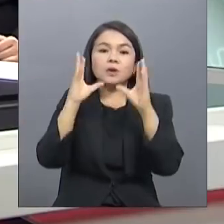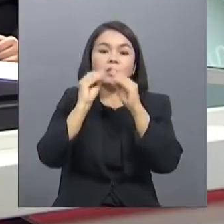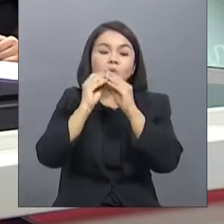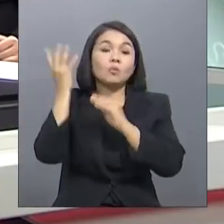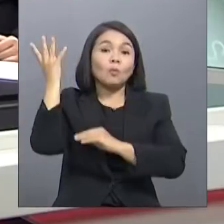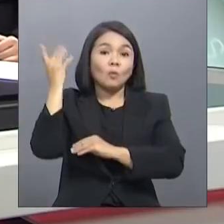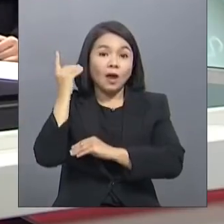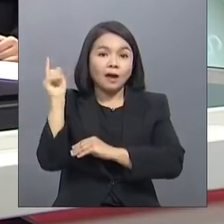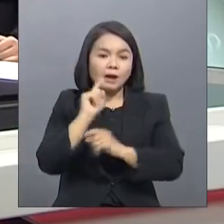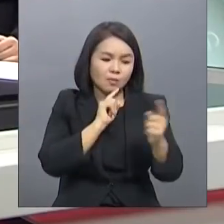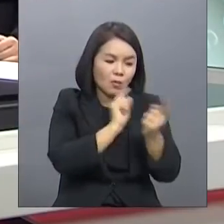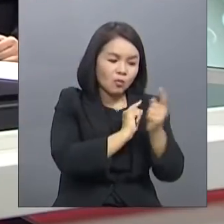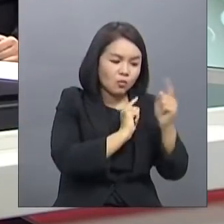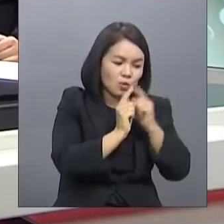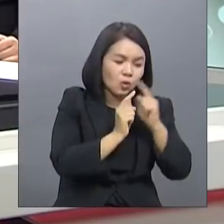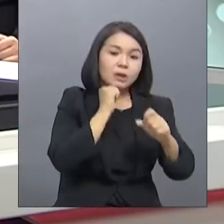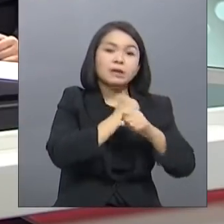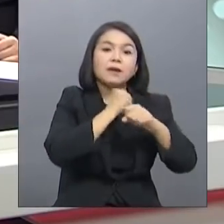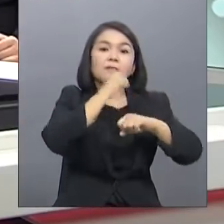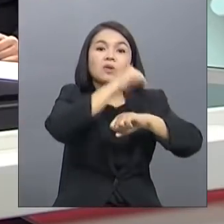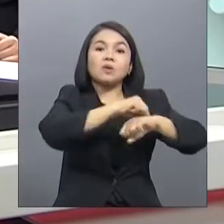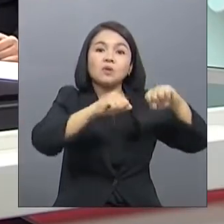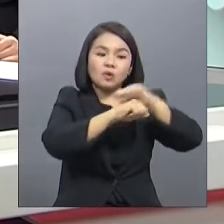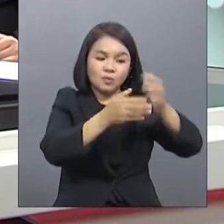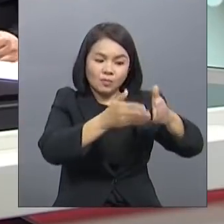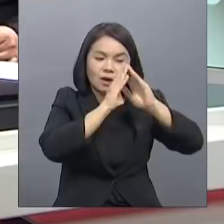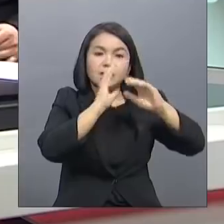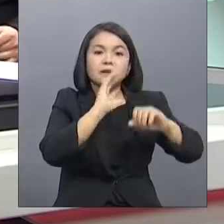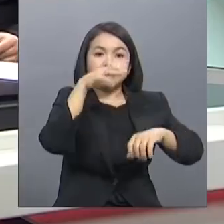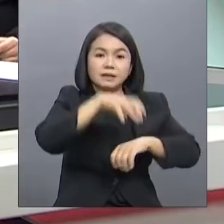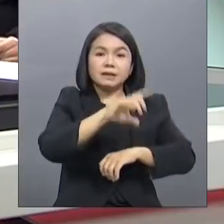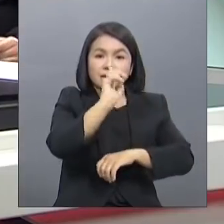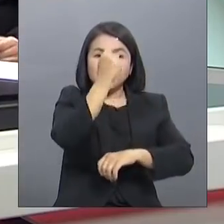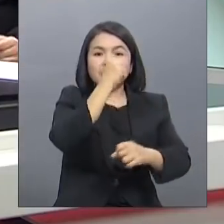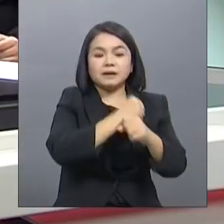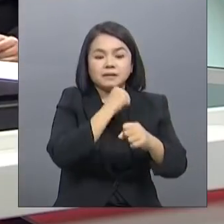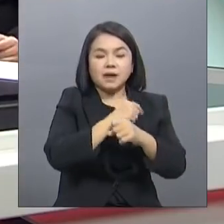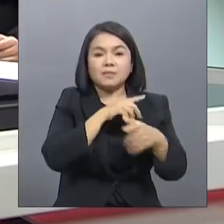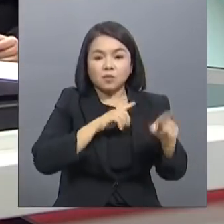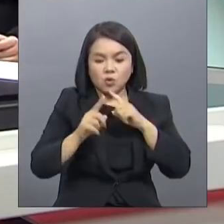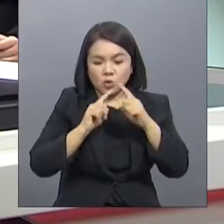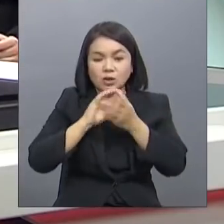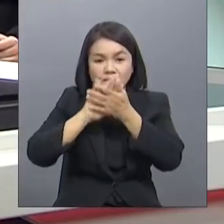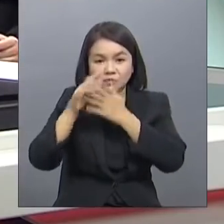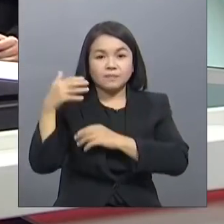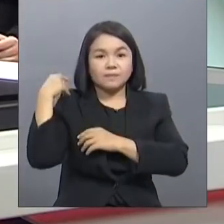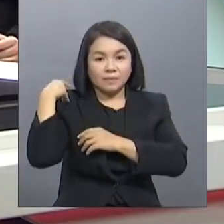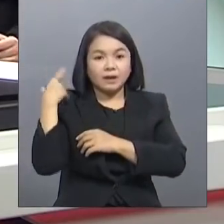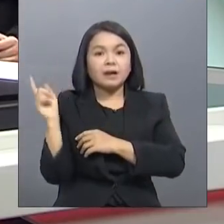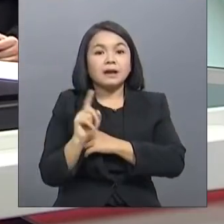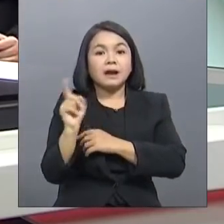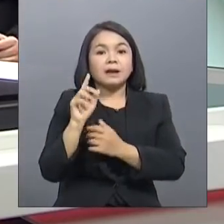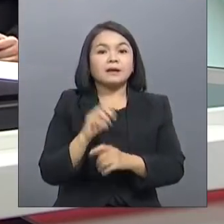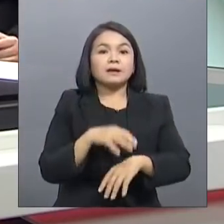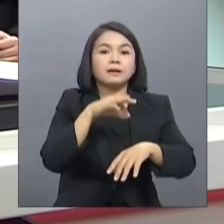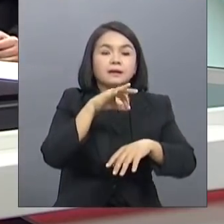ครัว่าได้หาเร widกัพูดรบเหม COME sheetsแลวจะสภาแ่งให่ถงคามคืมหนาในการกาimesเมื่อกวันนี้ทงสองสภา